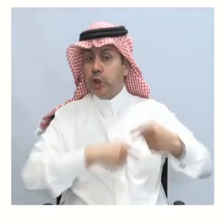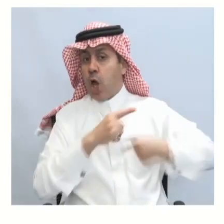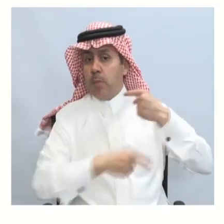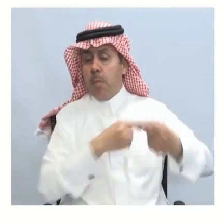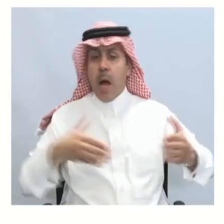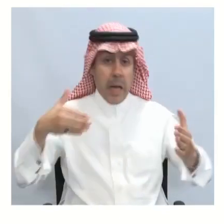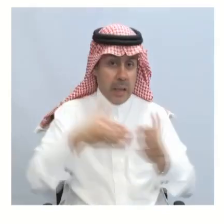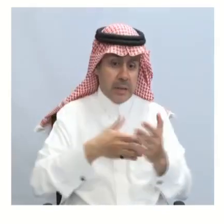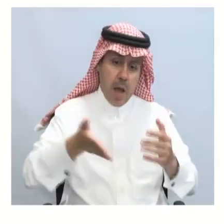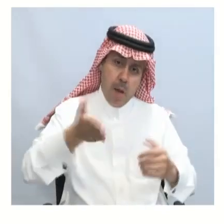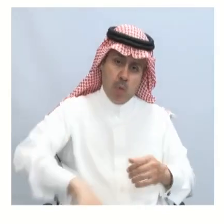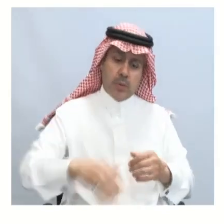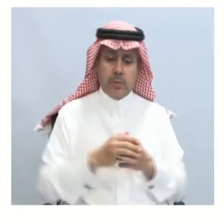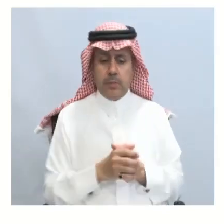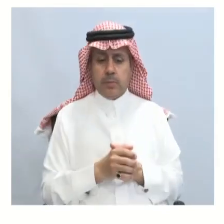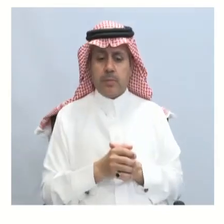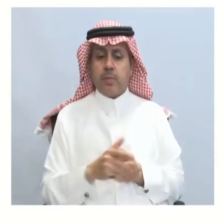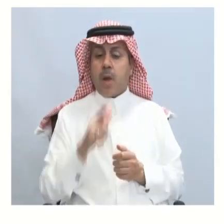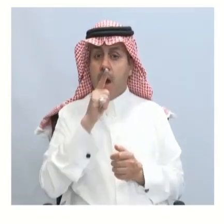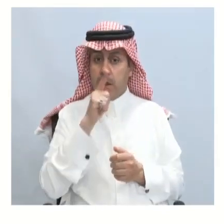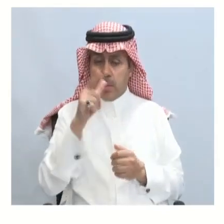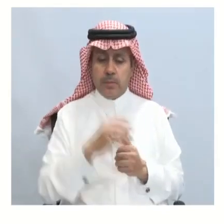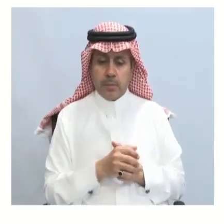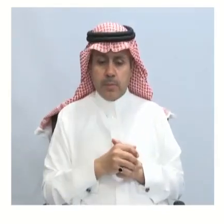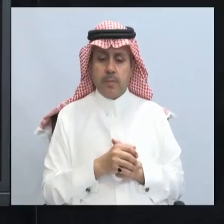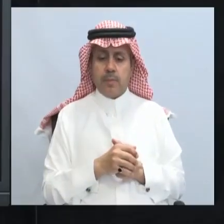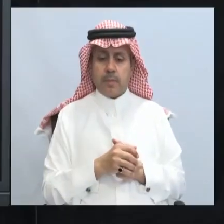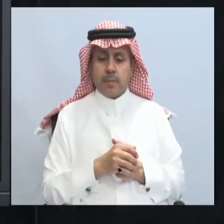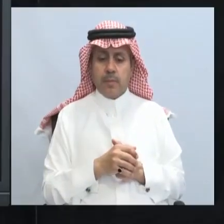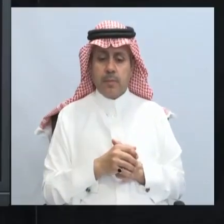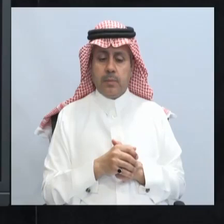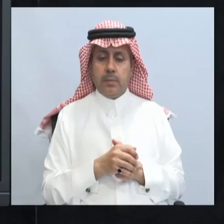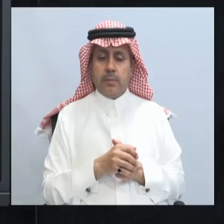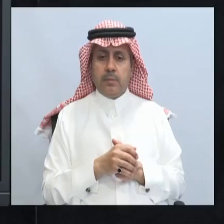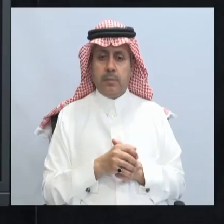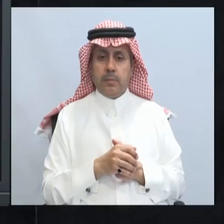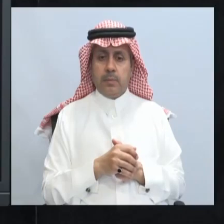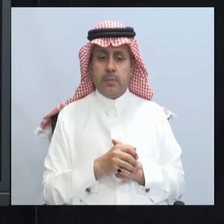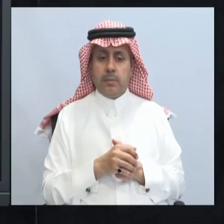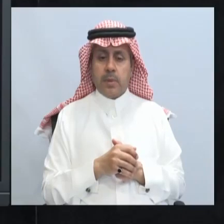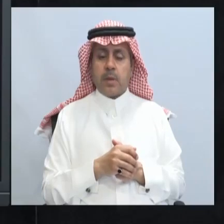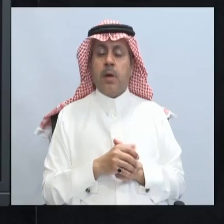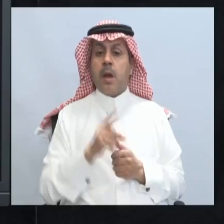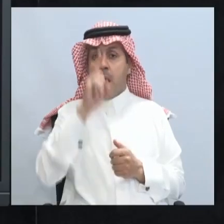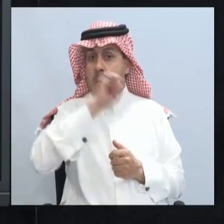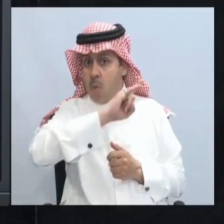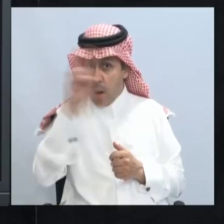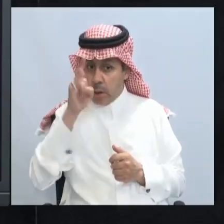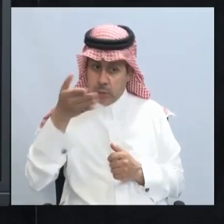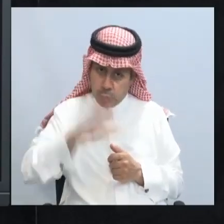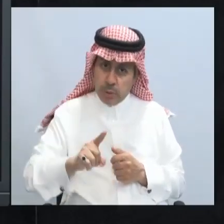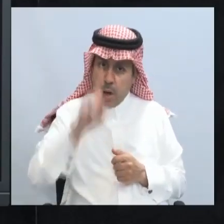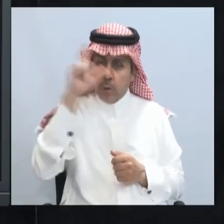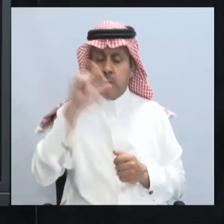هذه الفائده في قوله تعالى يا ايها الذين امنوا اتقوا الله حق تقاته ولا تموتن الا